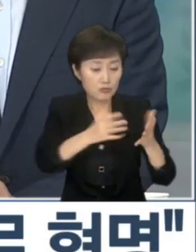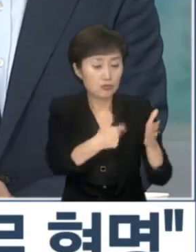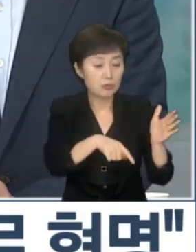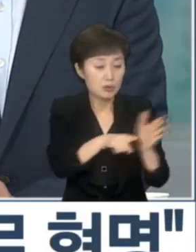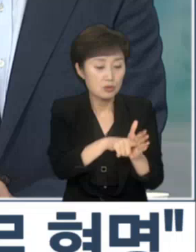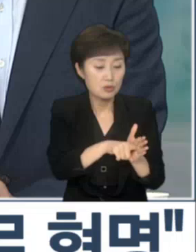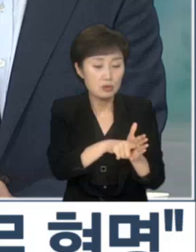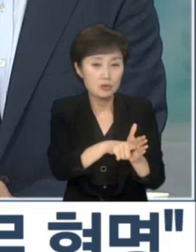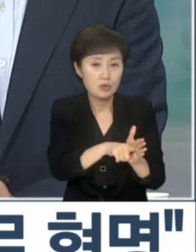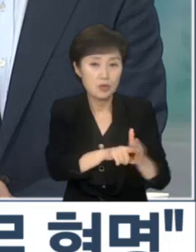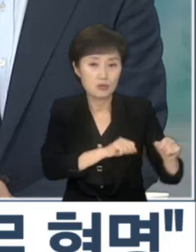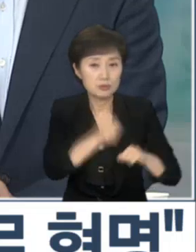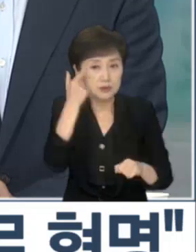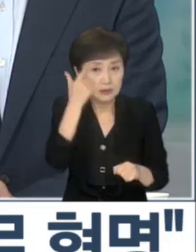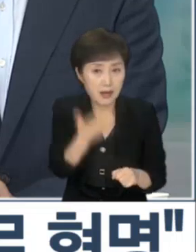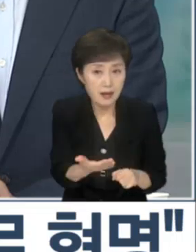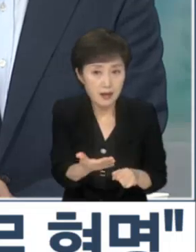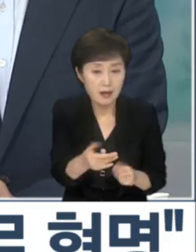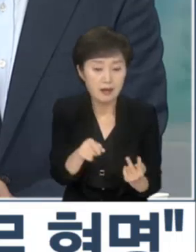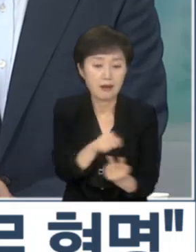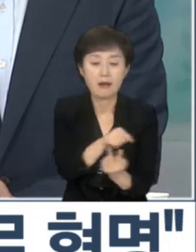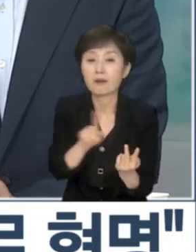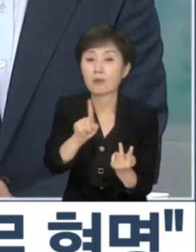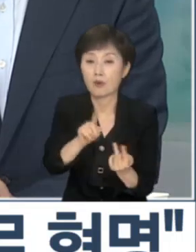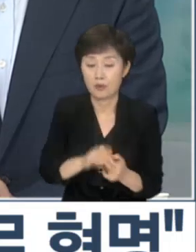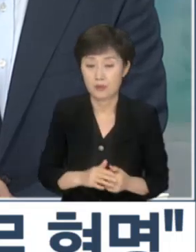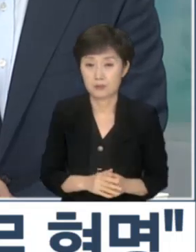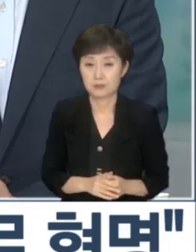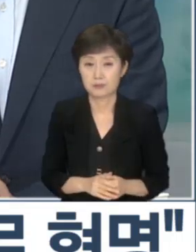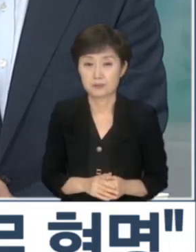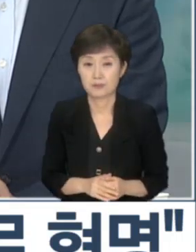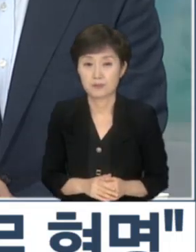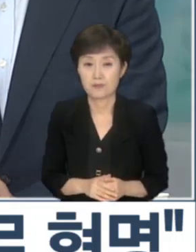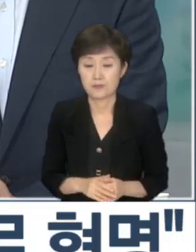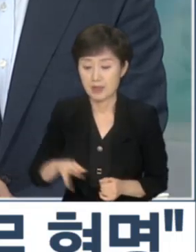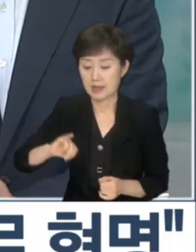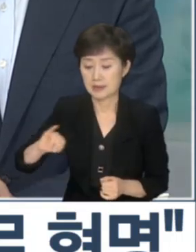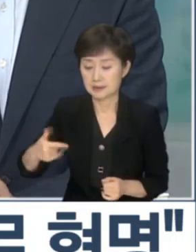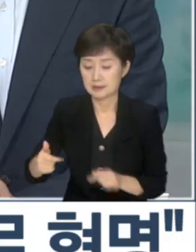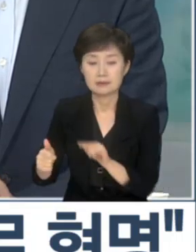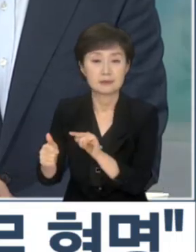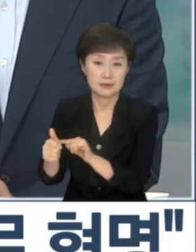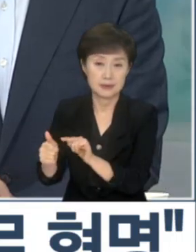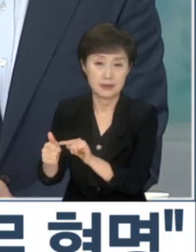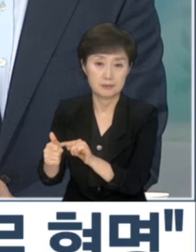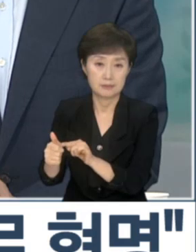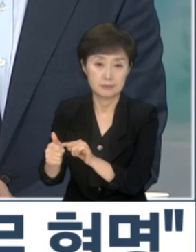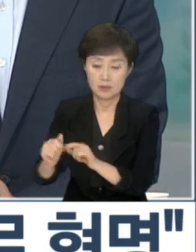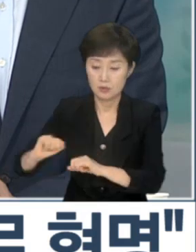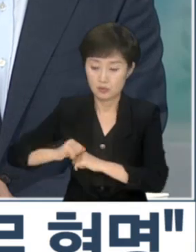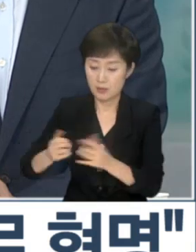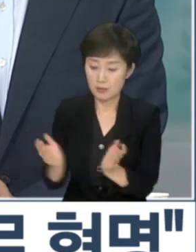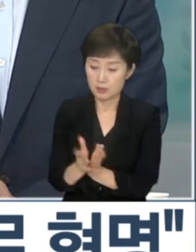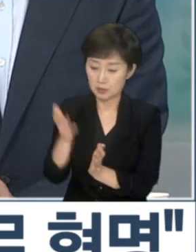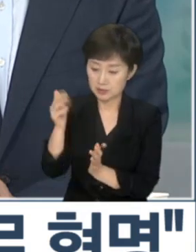후자잖습니까 그런 면에서 볼 때 신원식 지명자는 국방장관으로서 매우